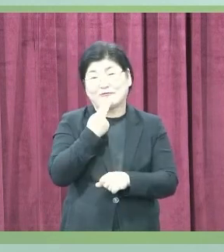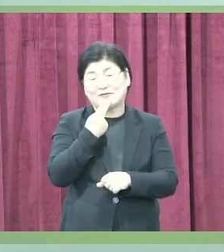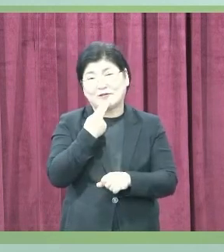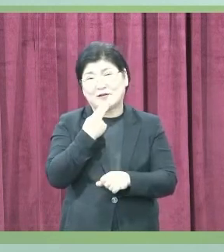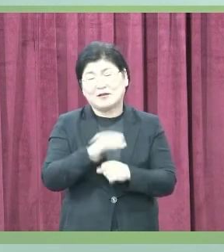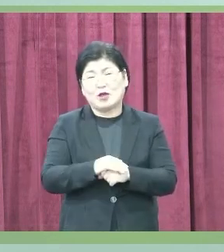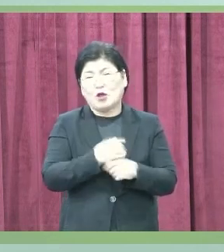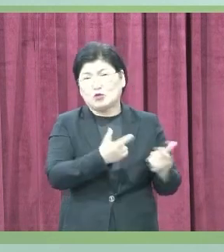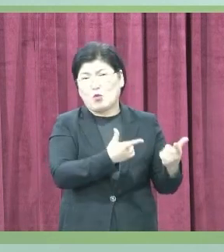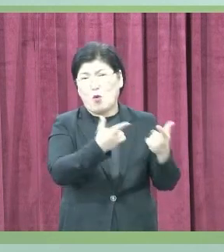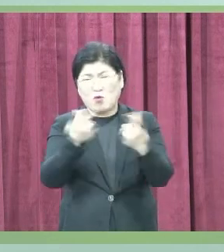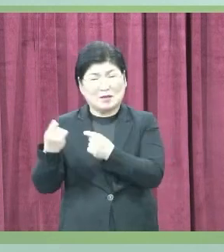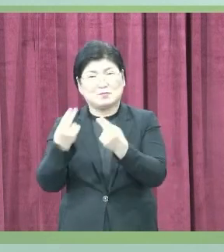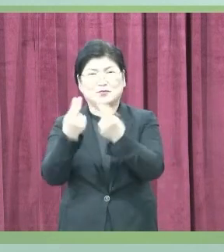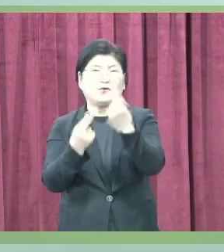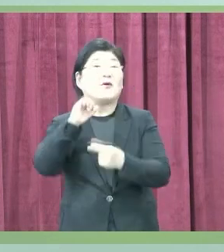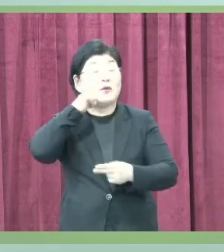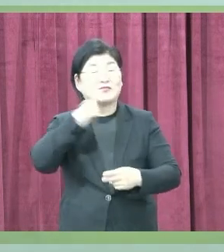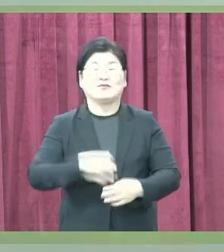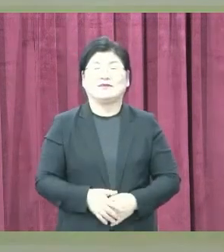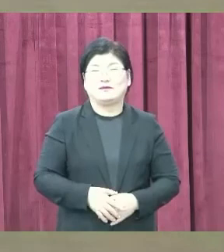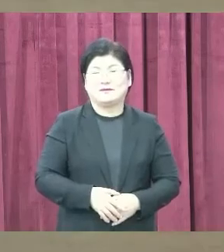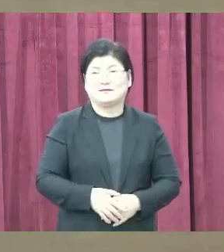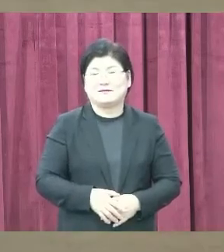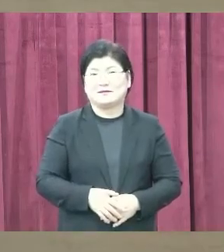조건에서의 비교는 불가능합니다. 네. 네.